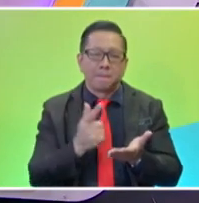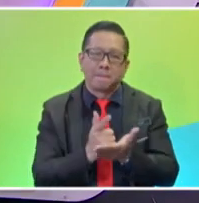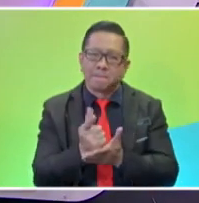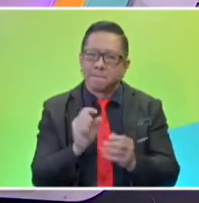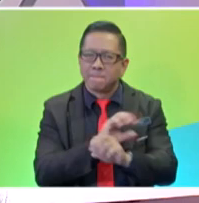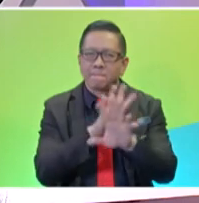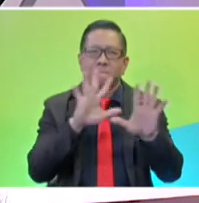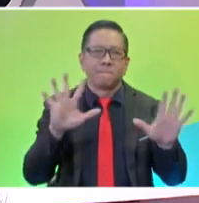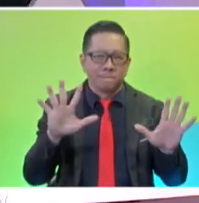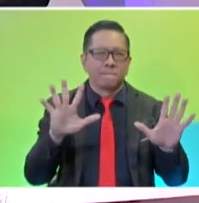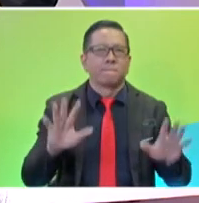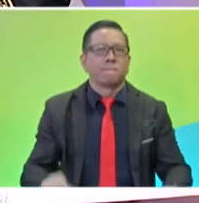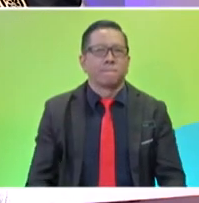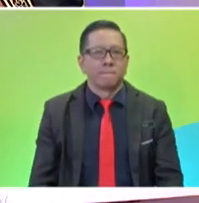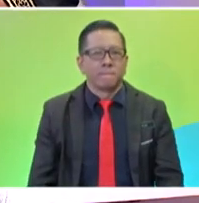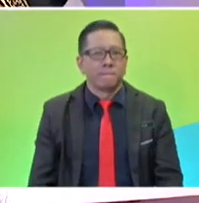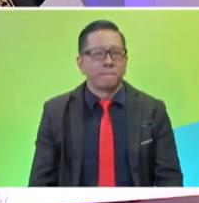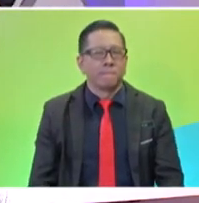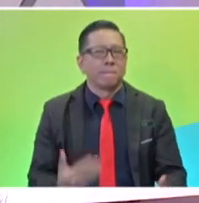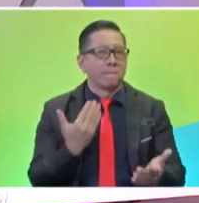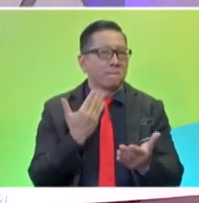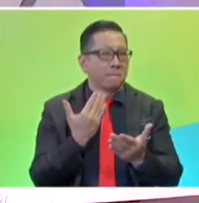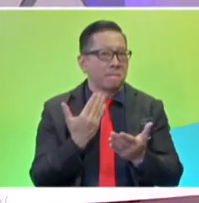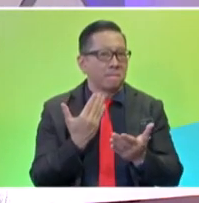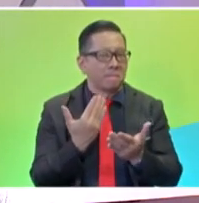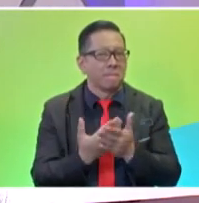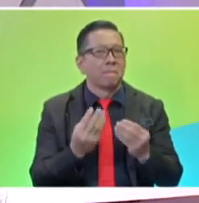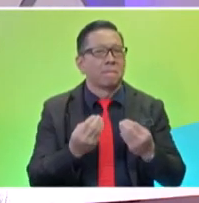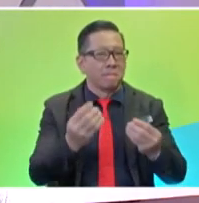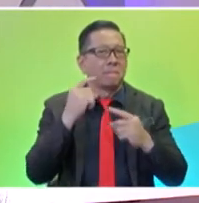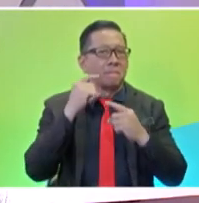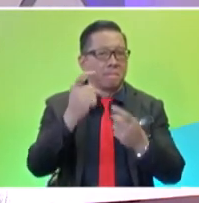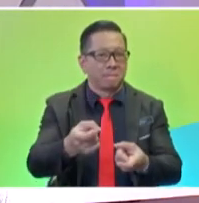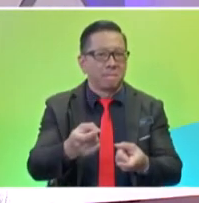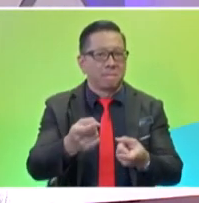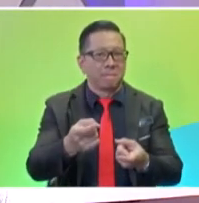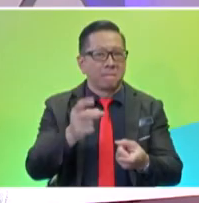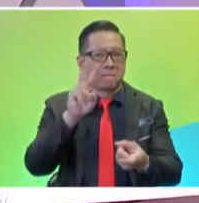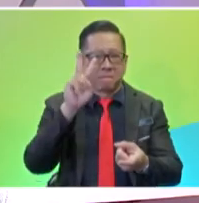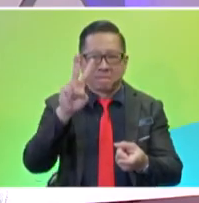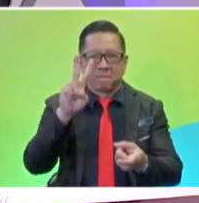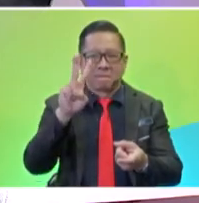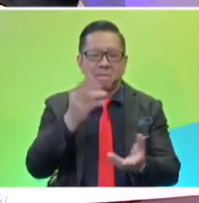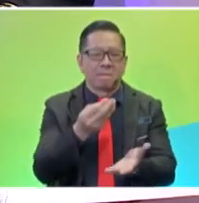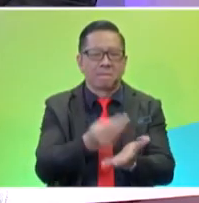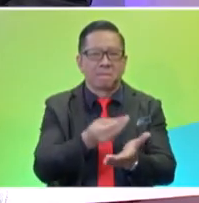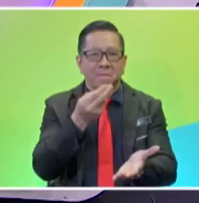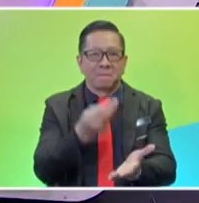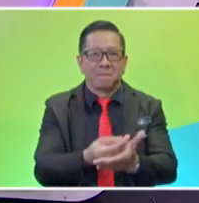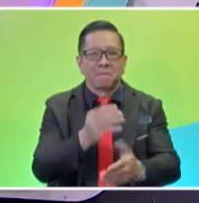sebutan yang jelas jadi kita bagi dua keping uang emas untuk setiap